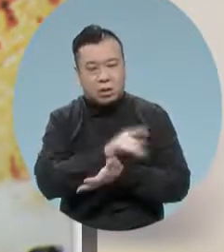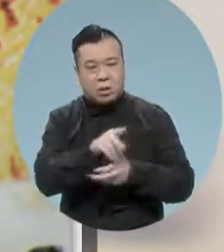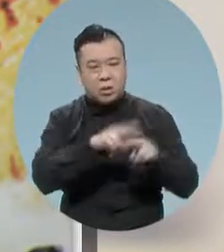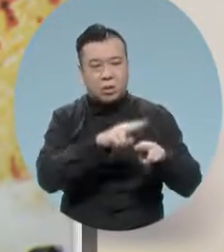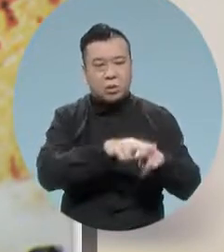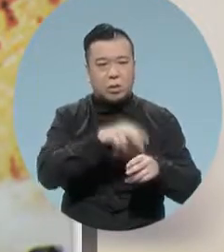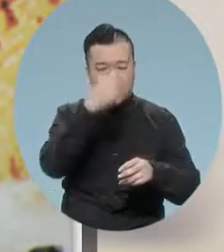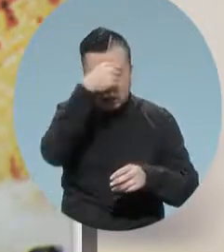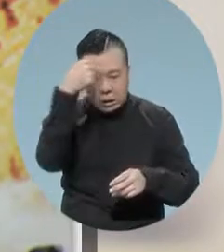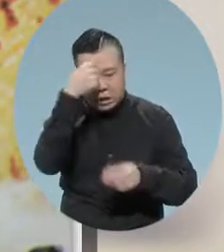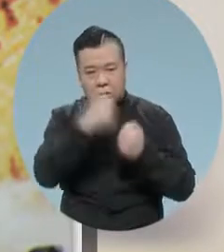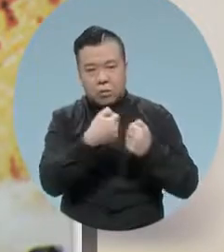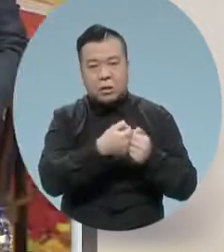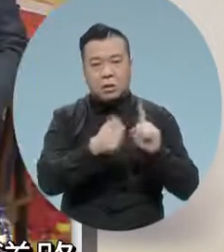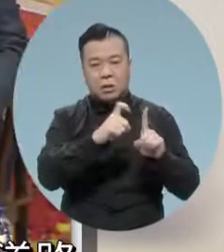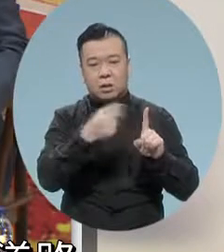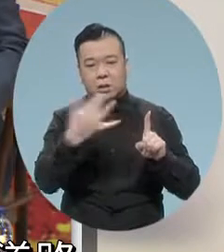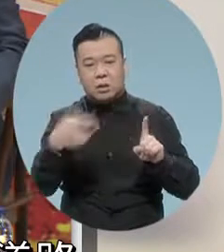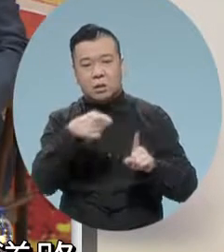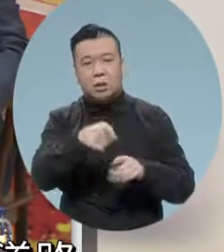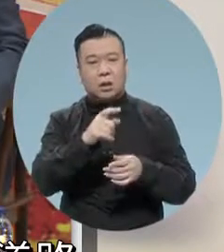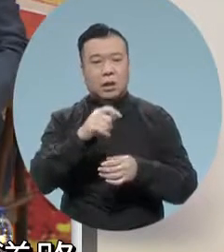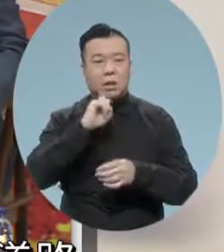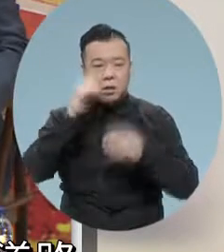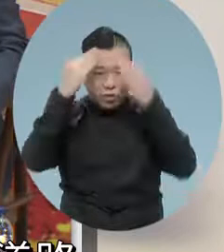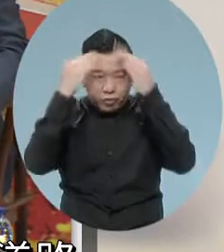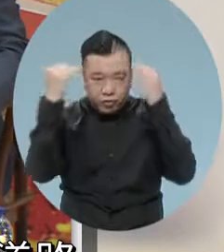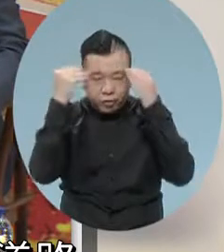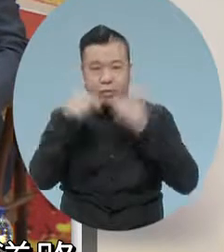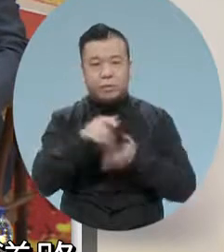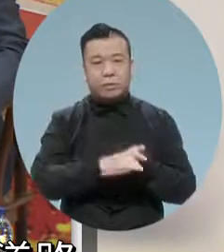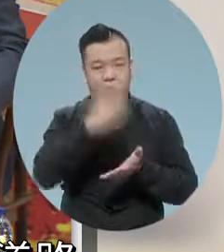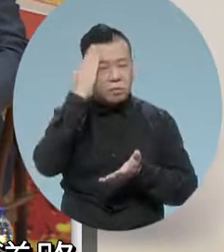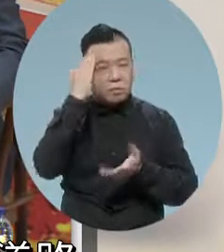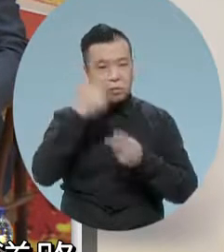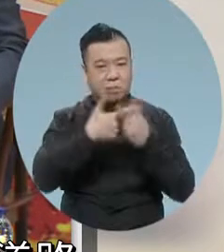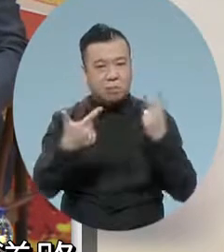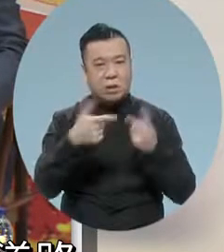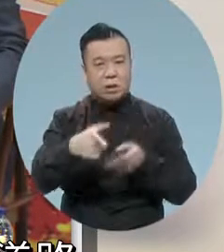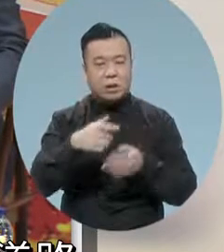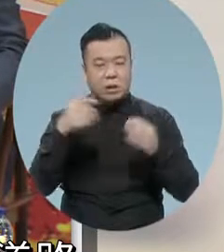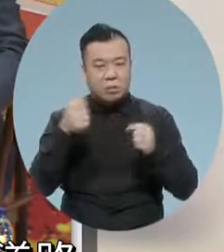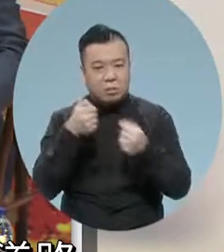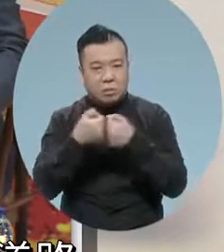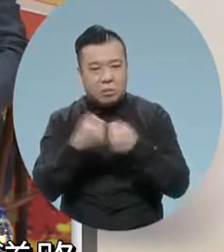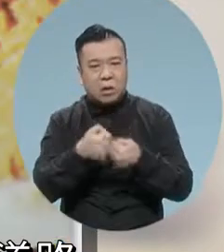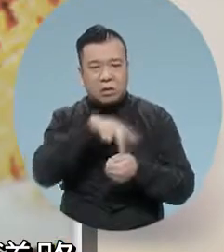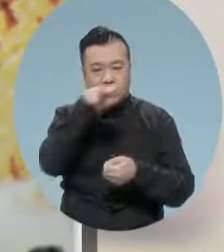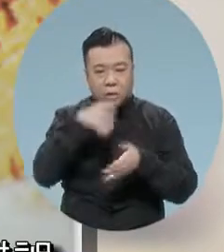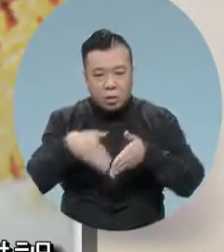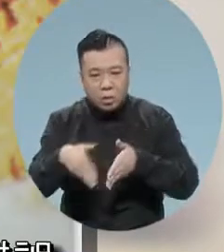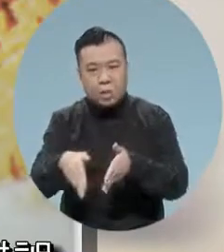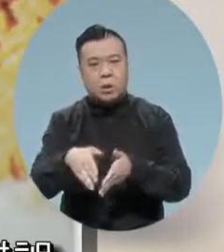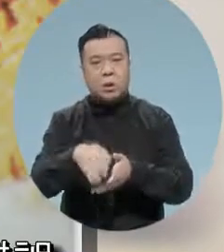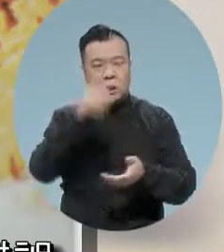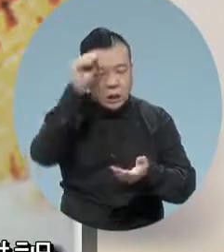70年代的越南。头28年基本上是 戰爭、找尋道路、